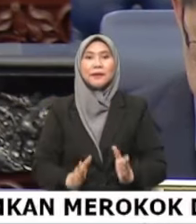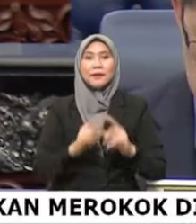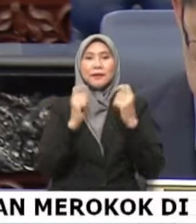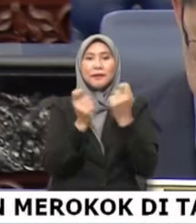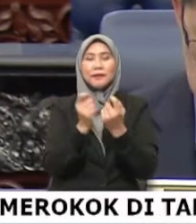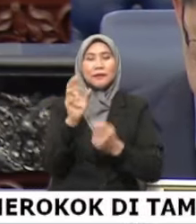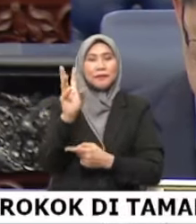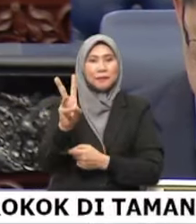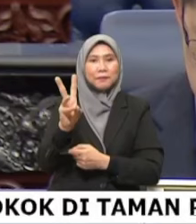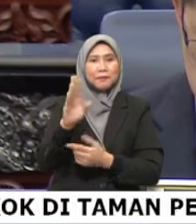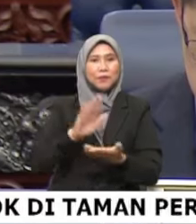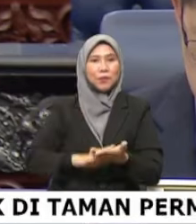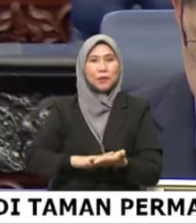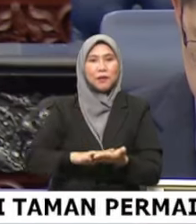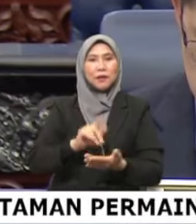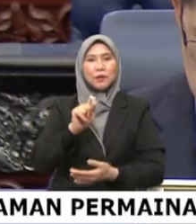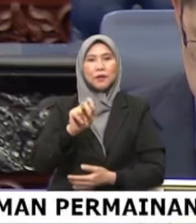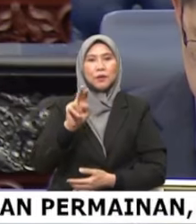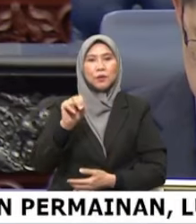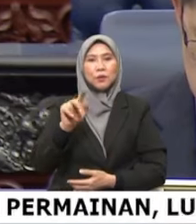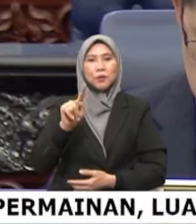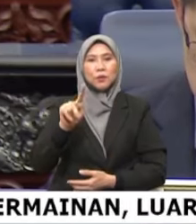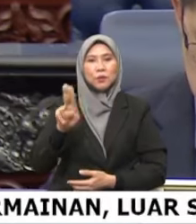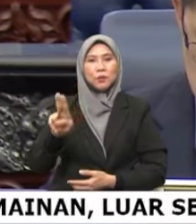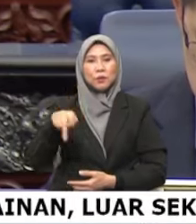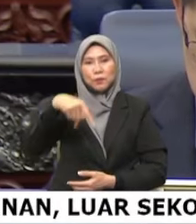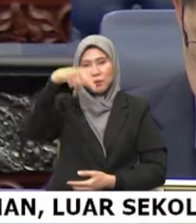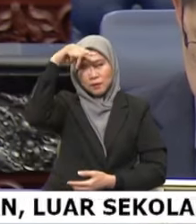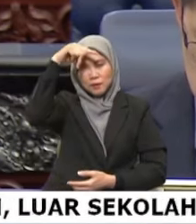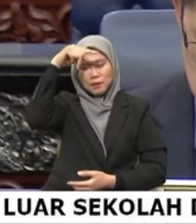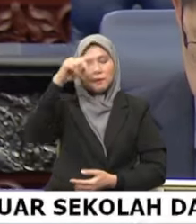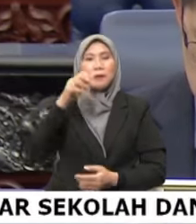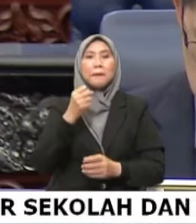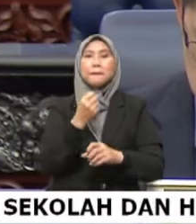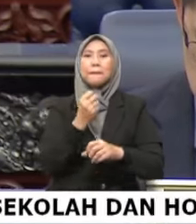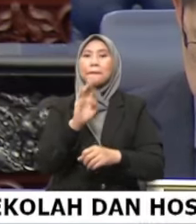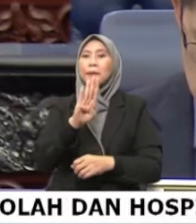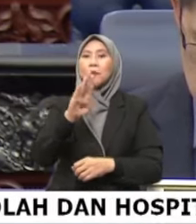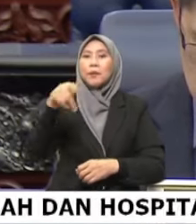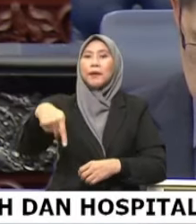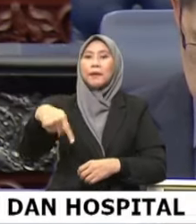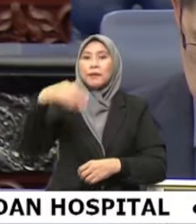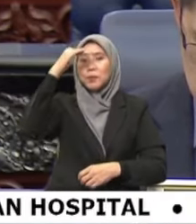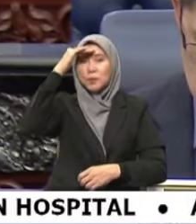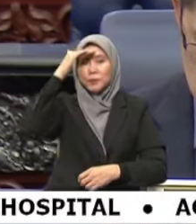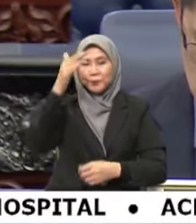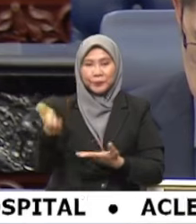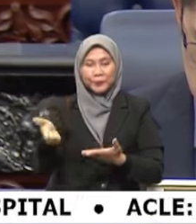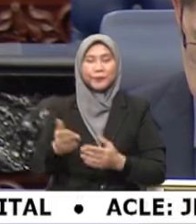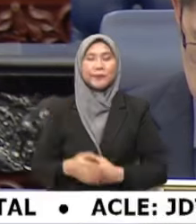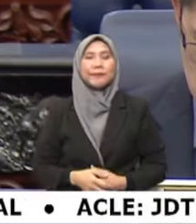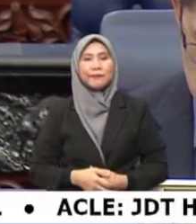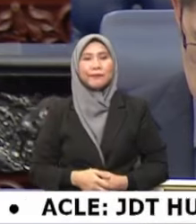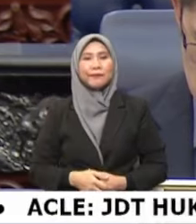Sekolah Menengah Kebangsaan Tuku Putra, Sekolah Menengah Kebangsaan Mushi Sulaiman Batu Pahat dalam Parlimen Sri Gadi.